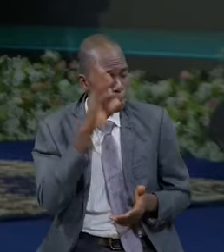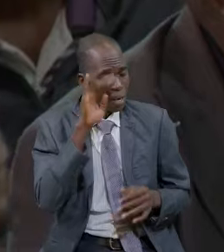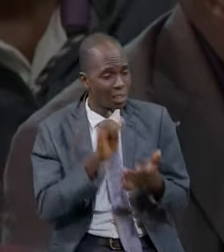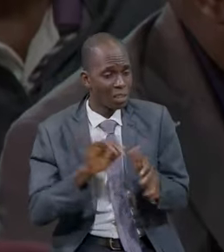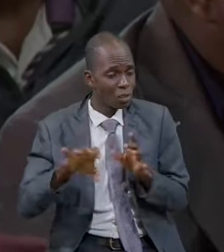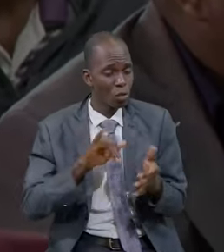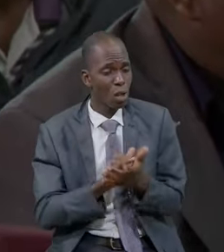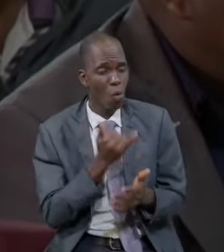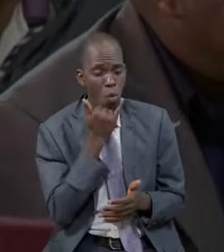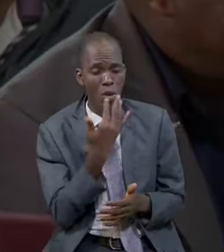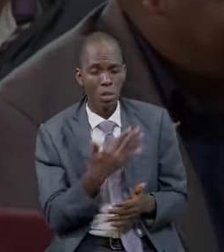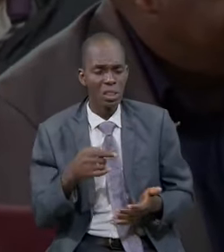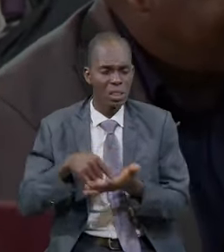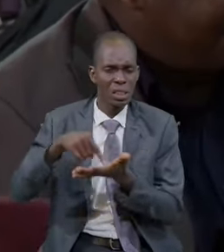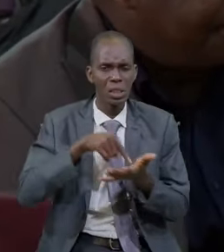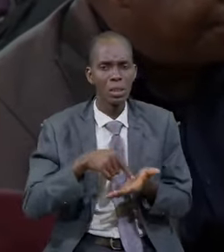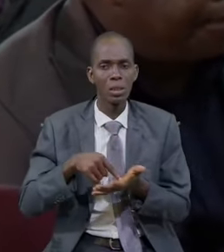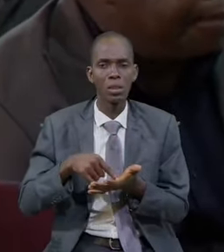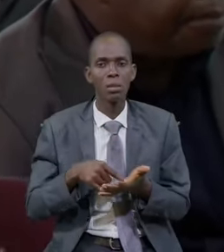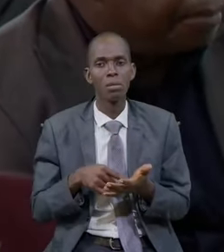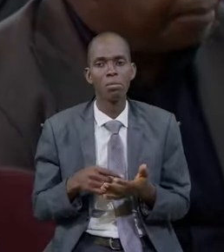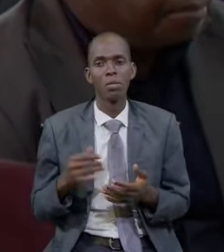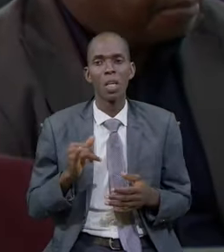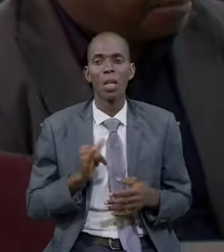Il dit Dieu merci pour Nathan.